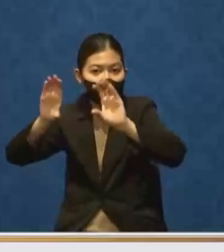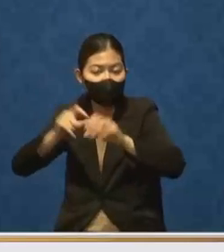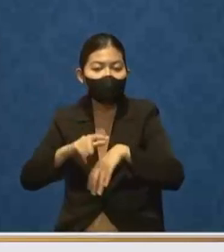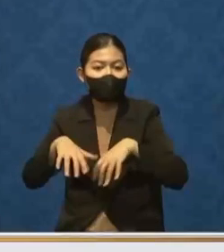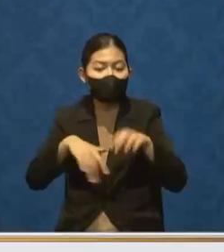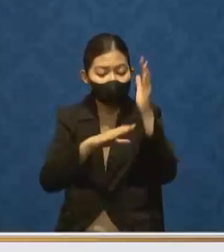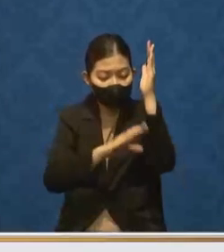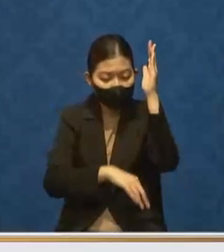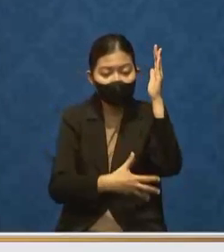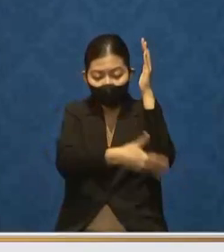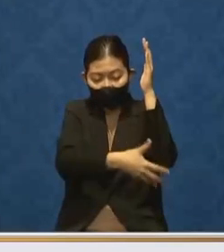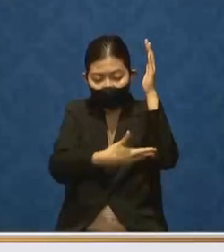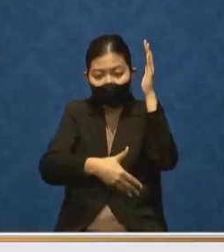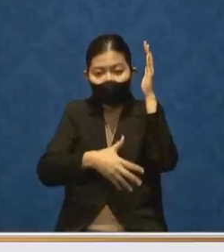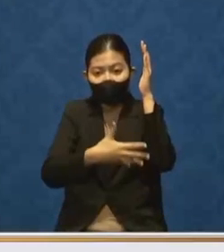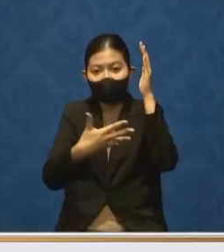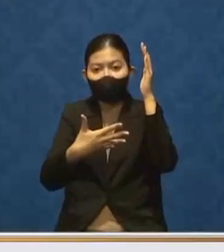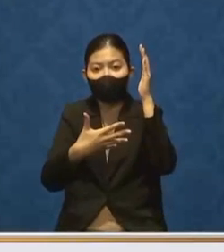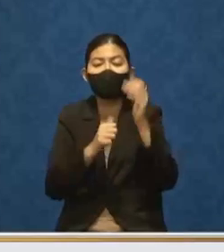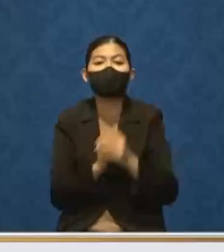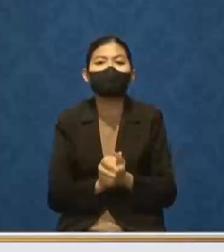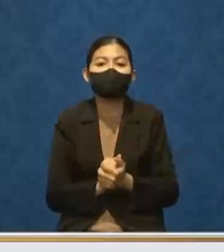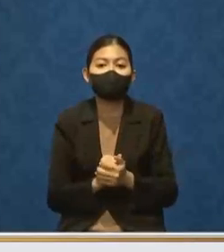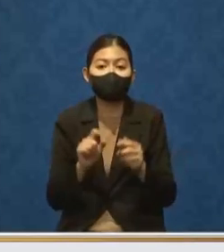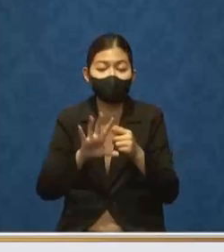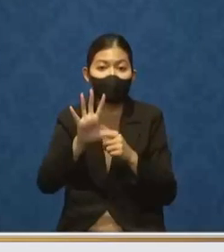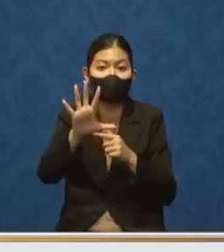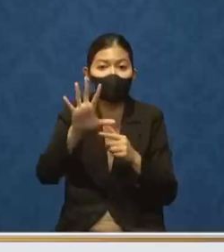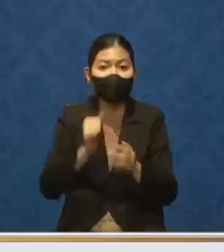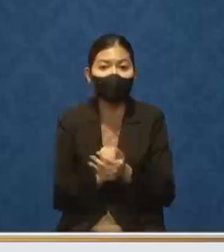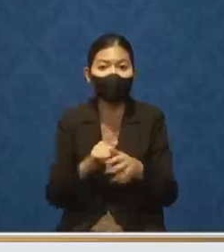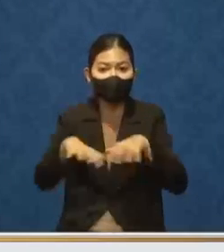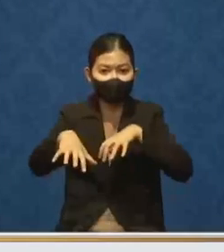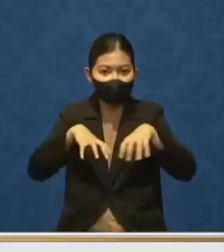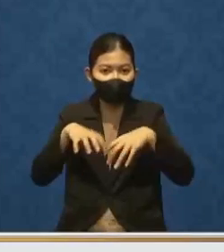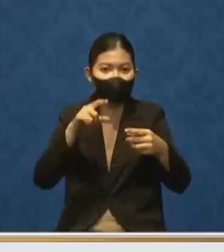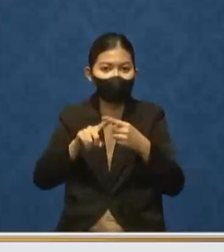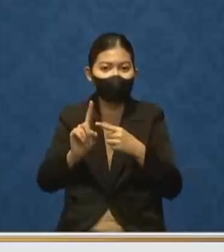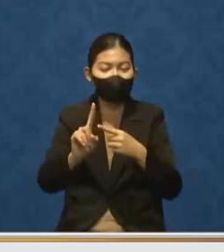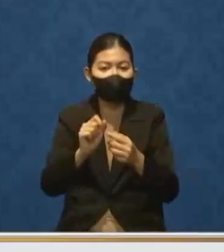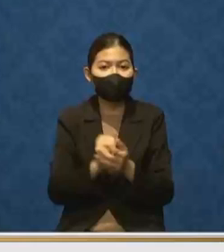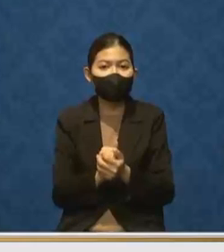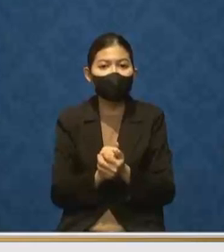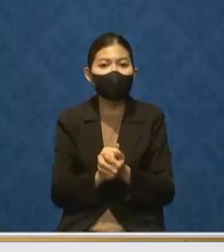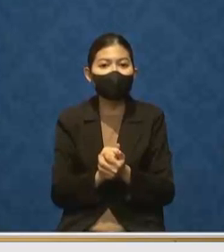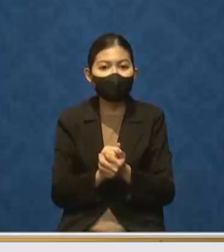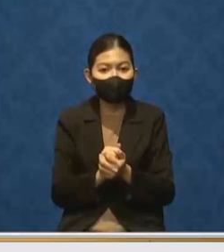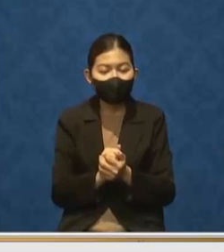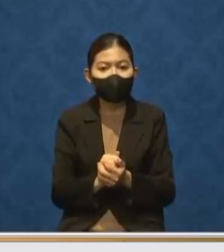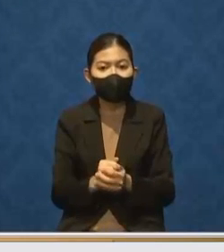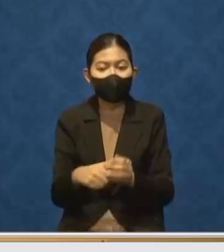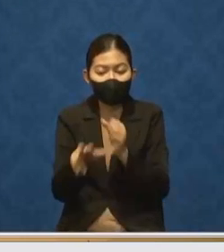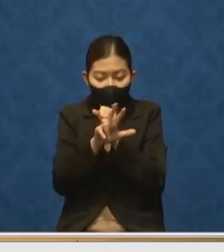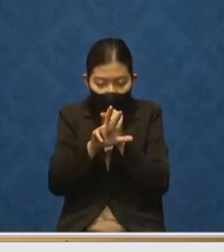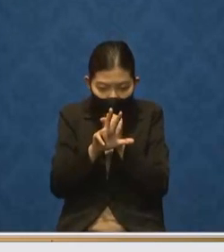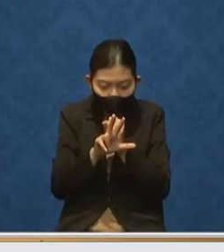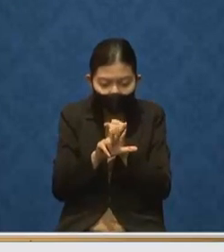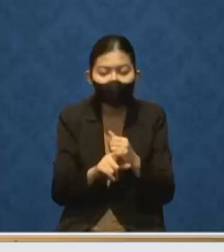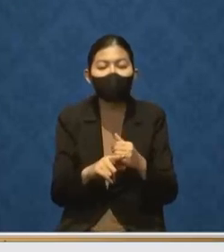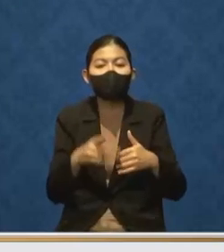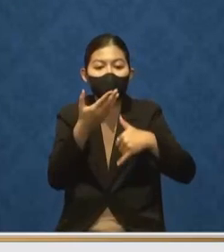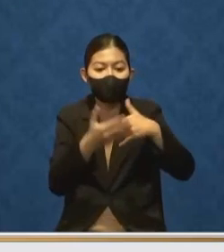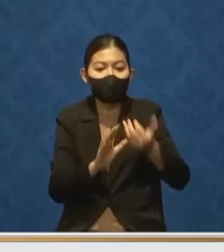5จังหวัดชายแดนภาคใต้5การป้องกันปราบปรามและบำบัดรักษาผู้ติดยาเสพติดงบประมาณ